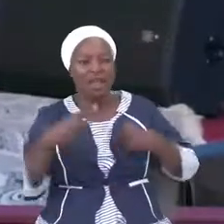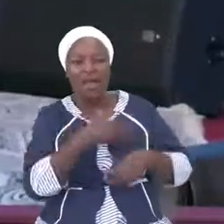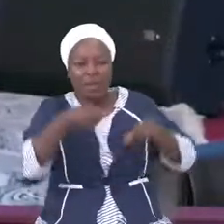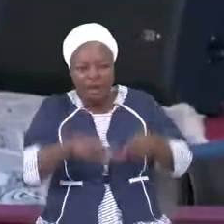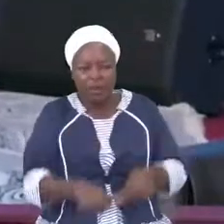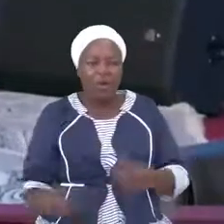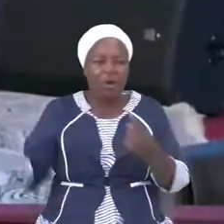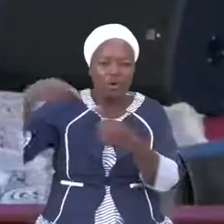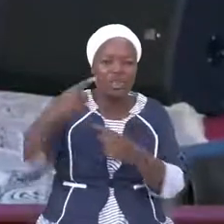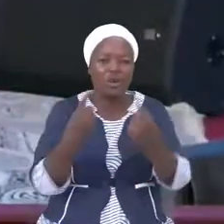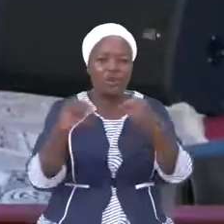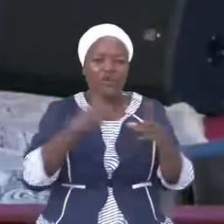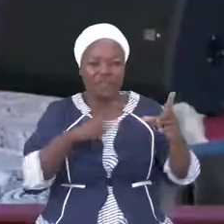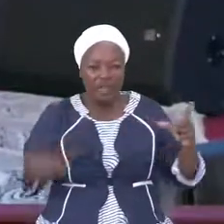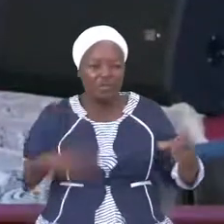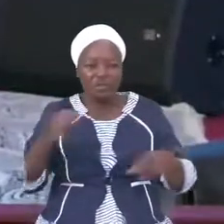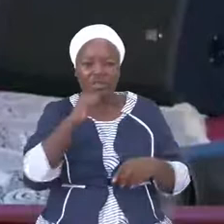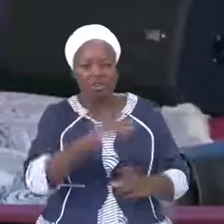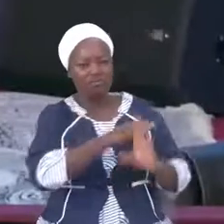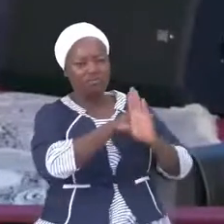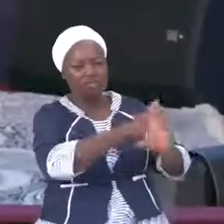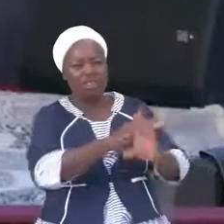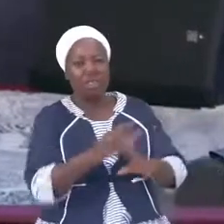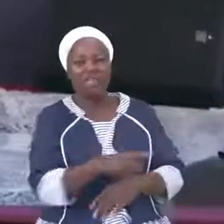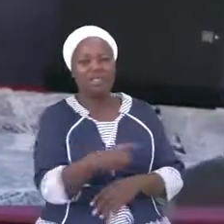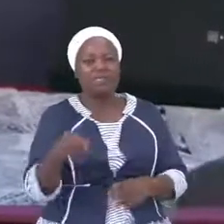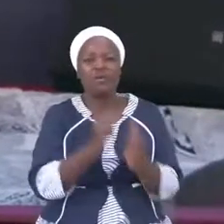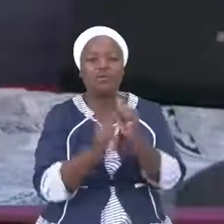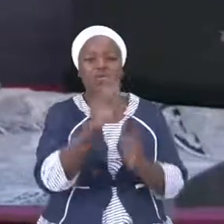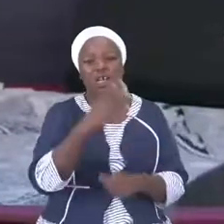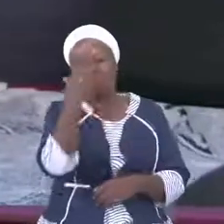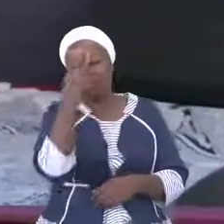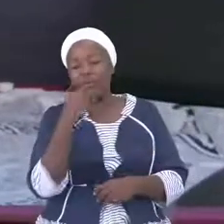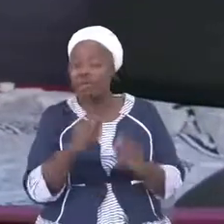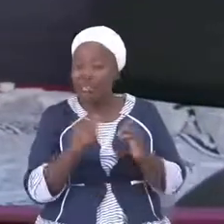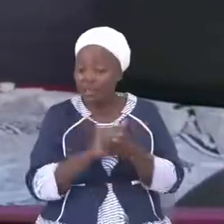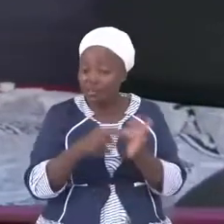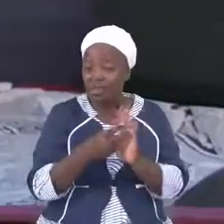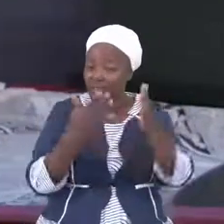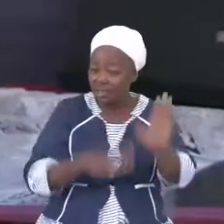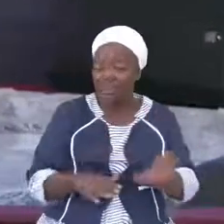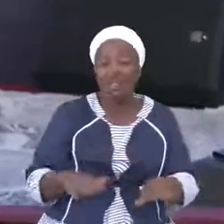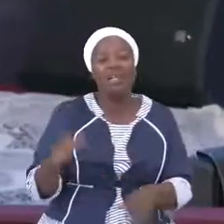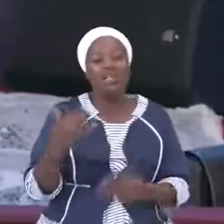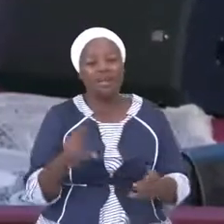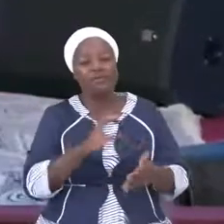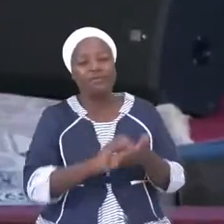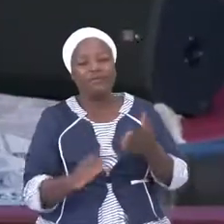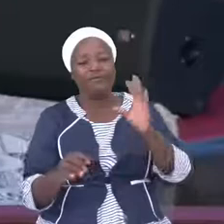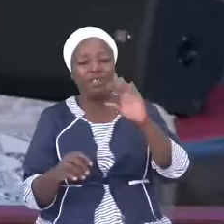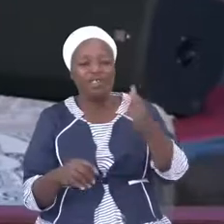vivons, restez pour l'avènement du Seigneur, nous ne devancerons pas ceux qui sont morts.